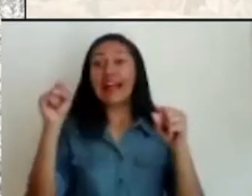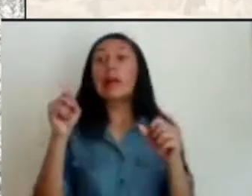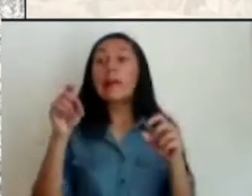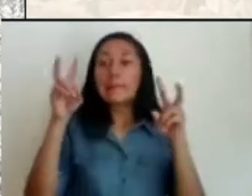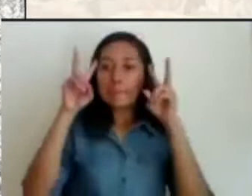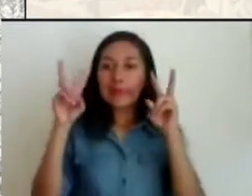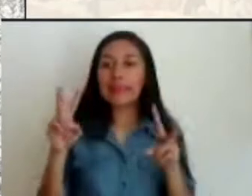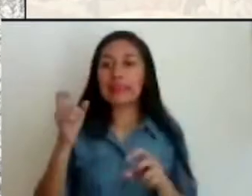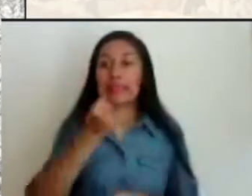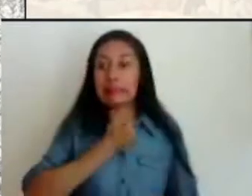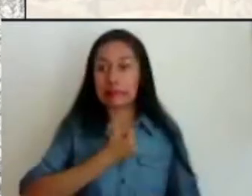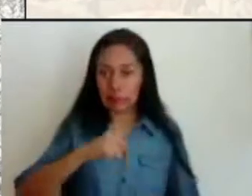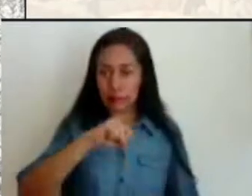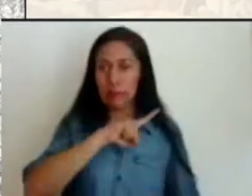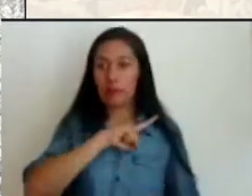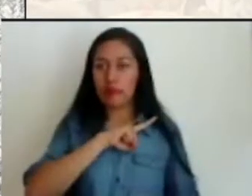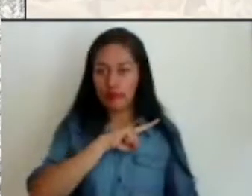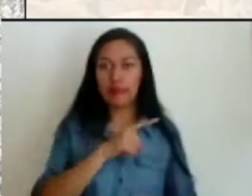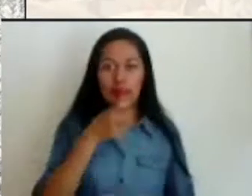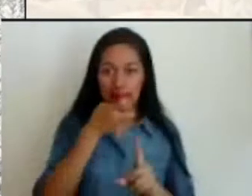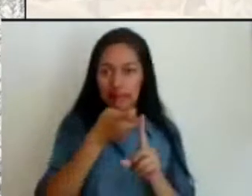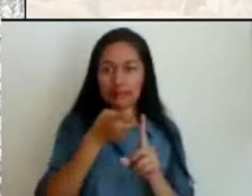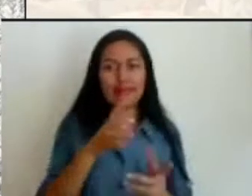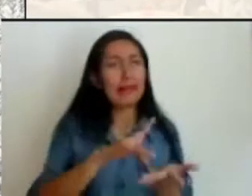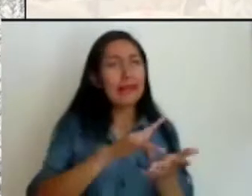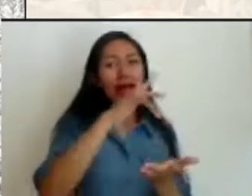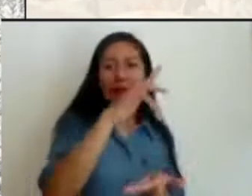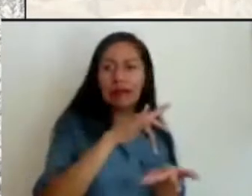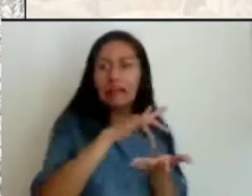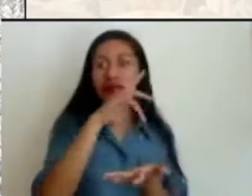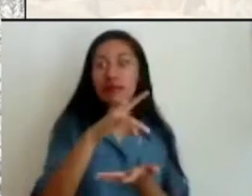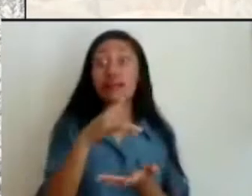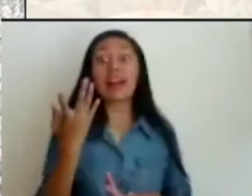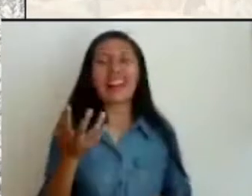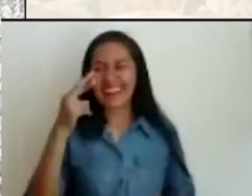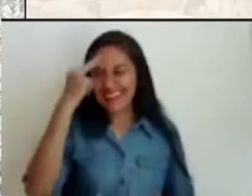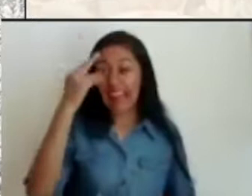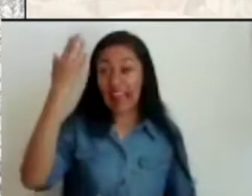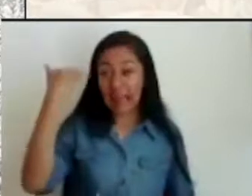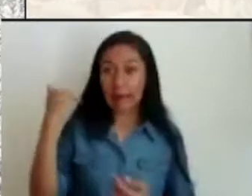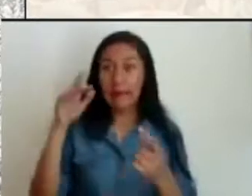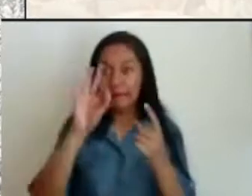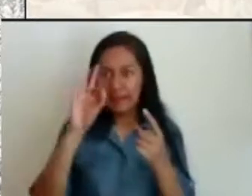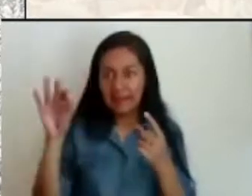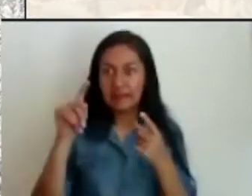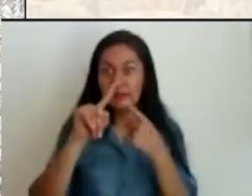siguen siendo hasta la fecha las dos grandes procesiones de Venecia, celebrando